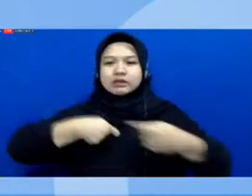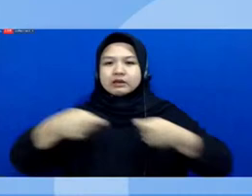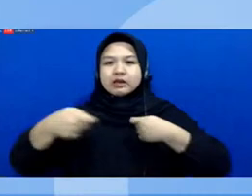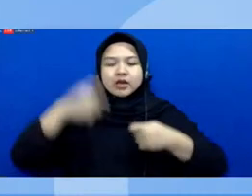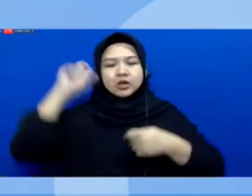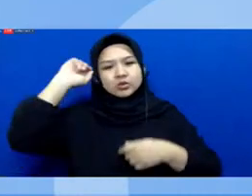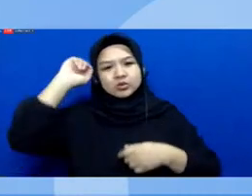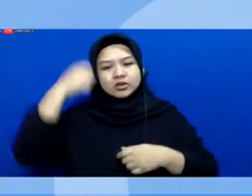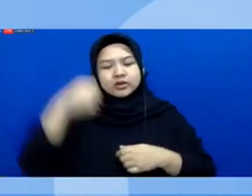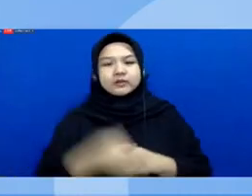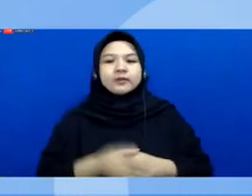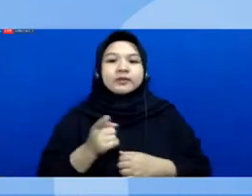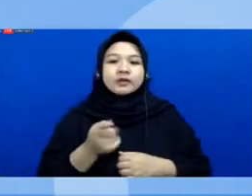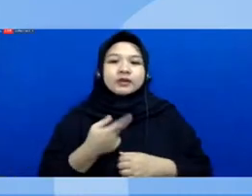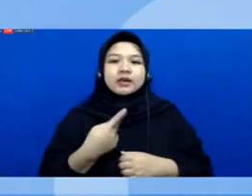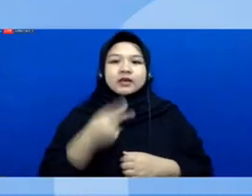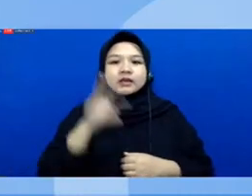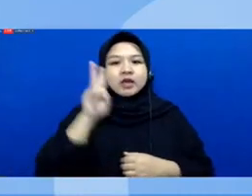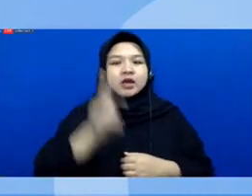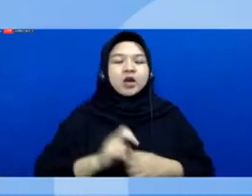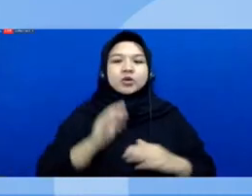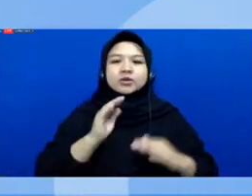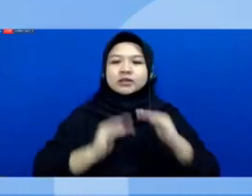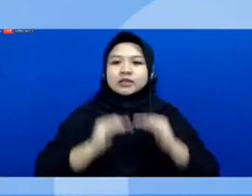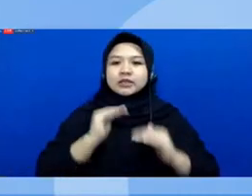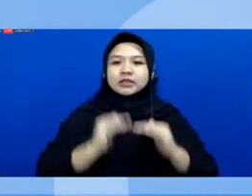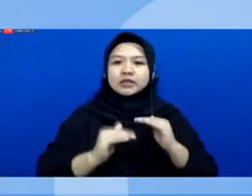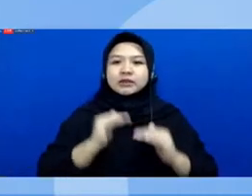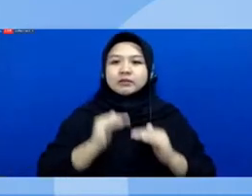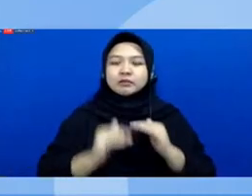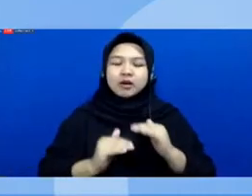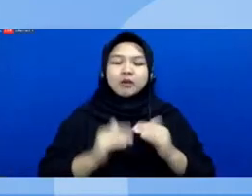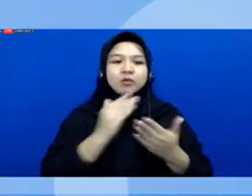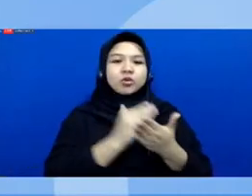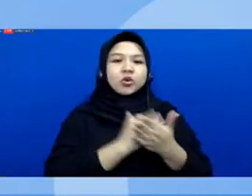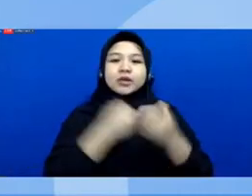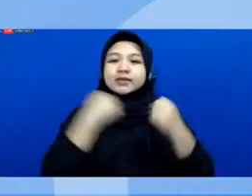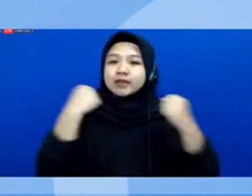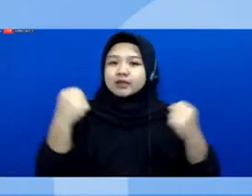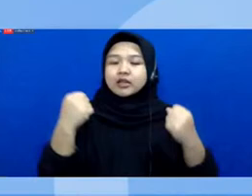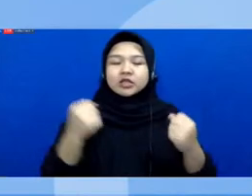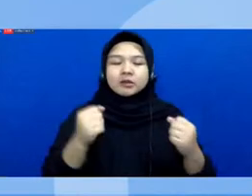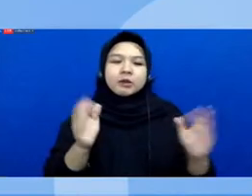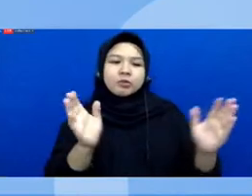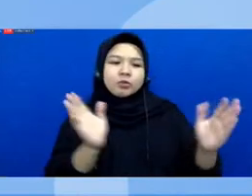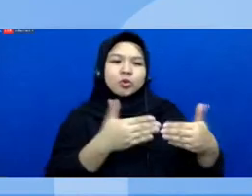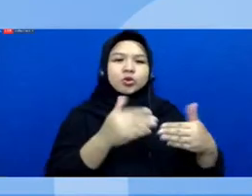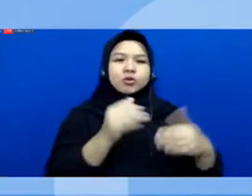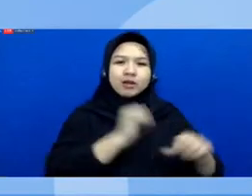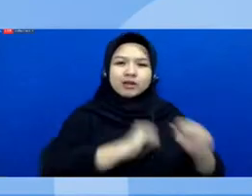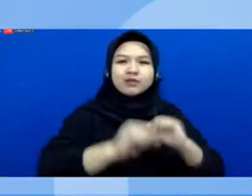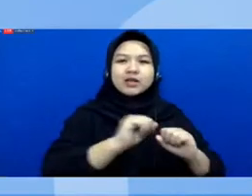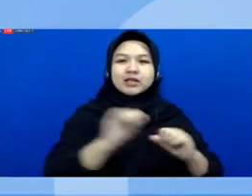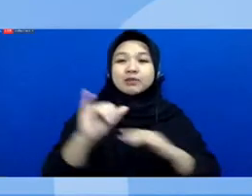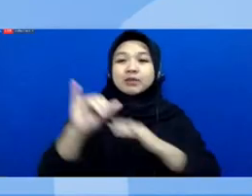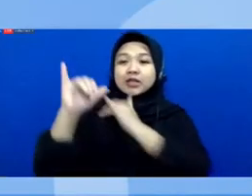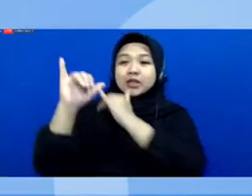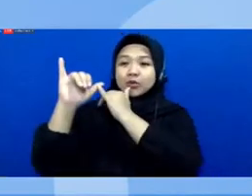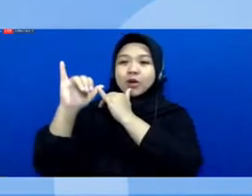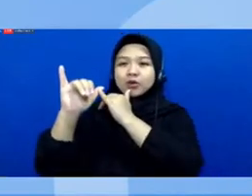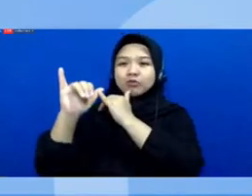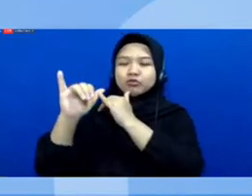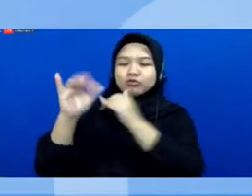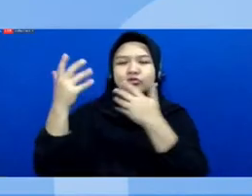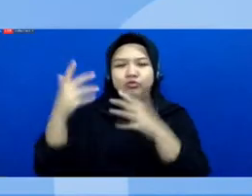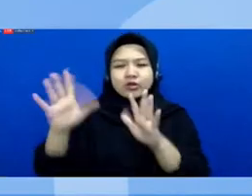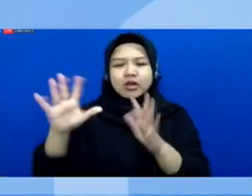Nah, inilah yang kita kemudian harus membalance antara baik protokol kesehatan dengan menutup sekaligus aktivitas. Jadi kayak tahun baru gitu ya. Tahun baru udah,